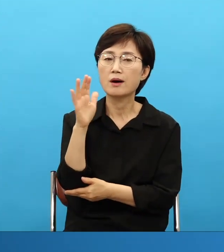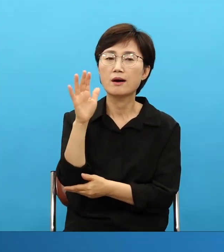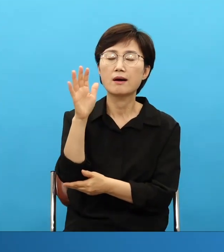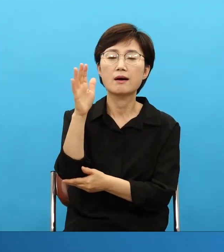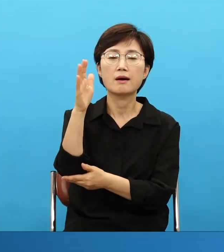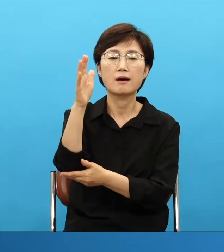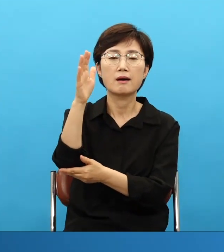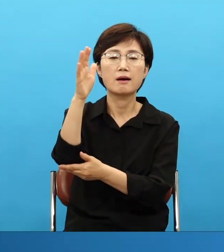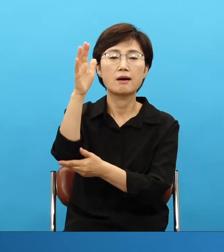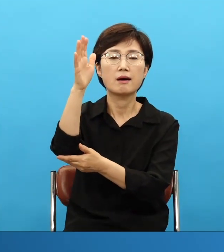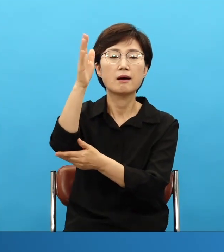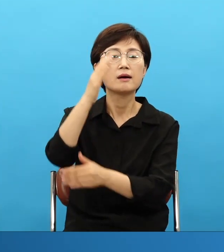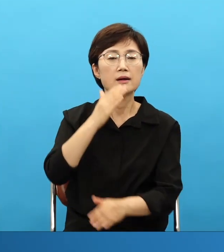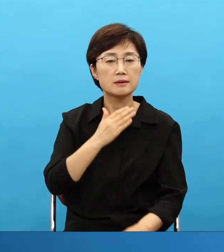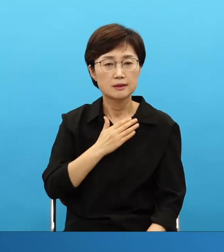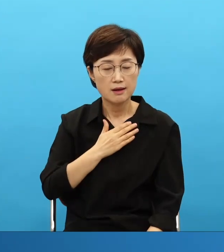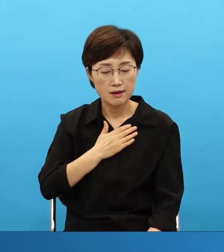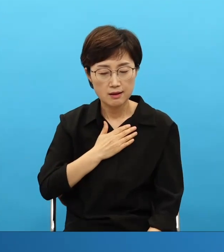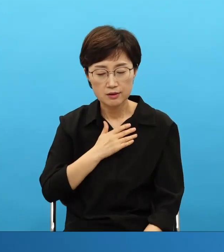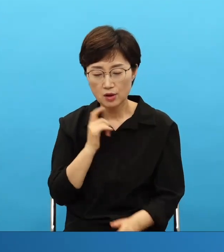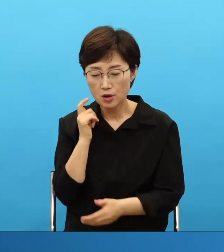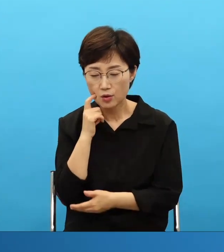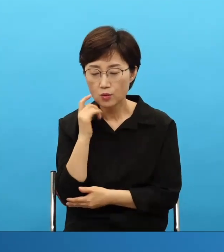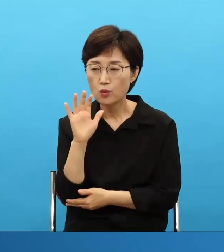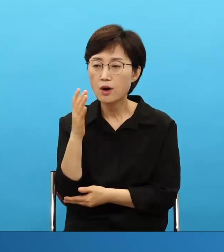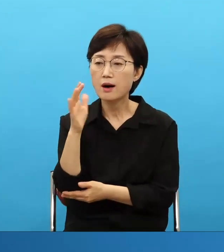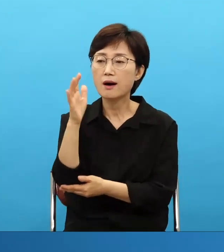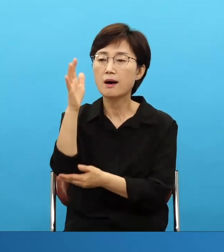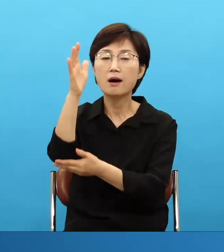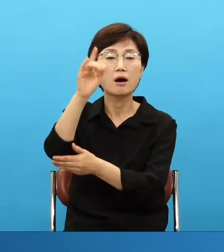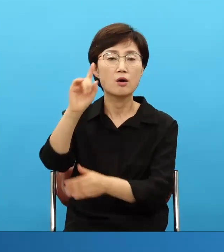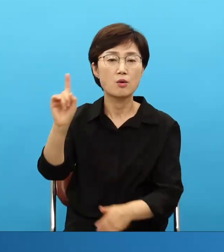너의 영광